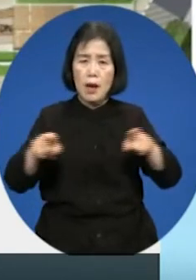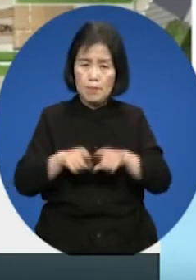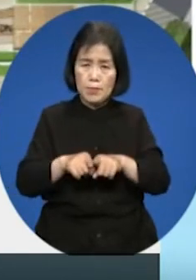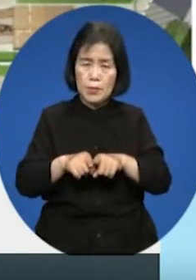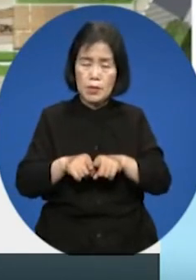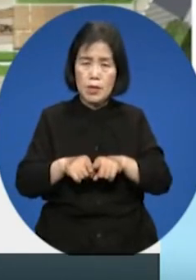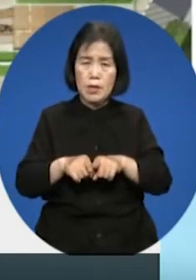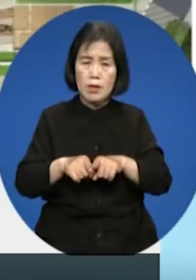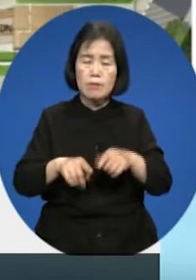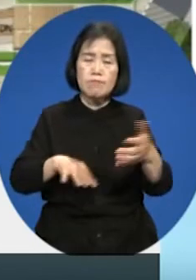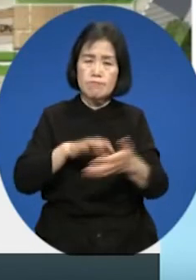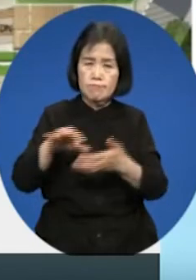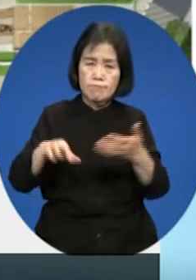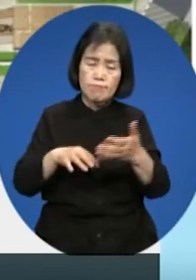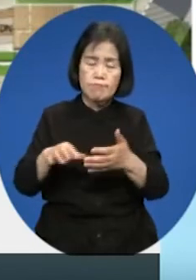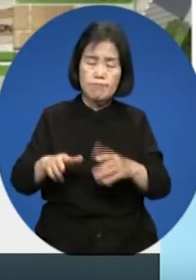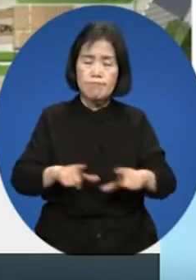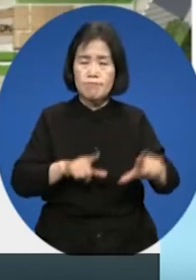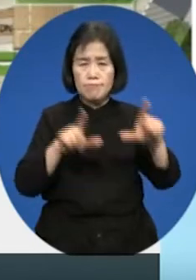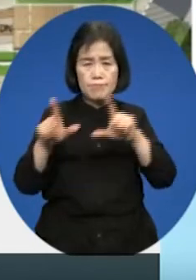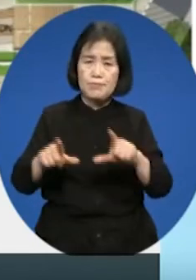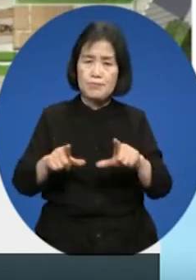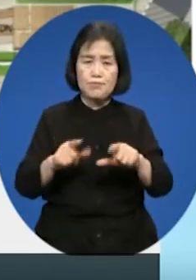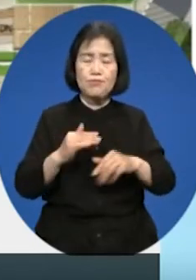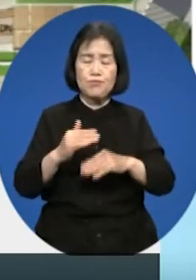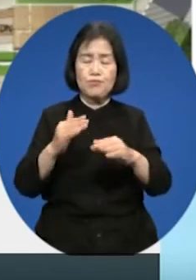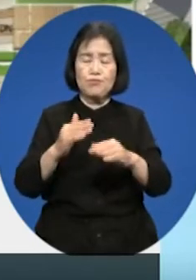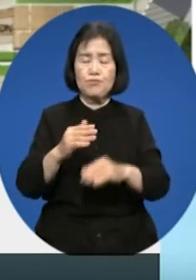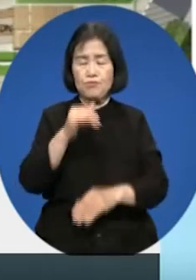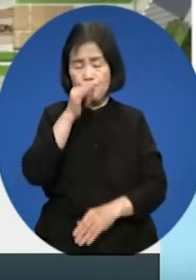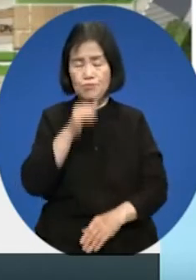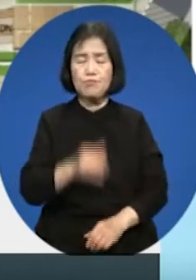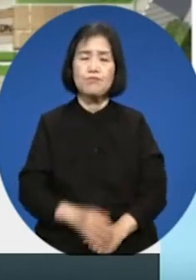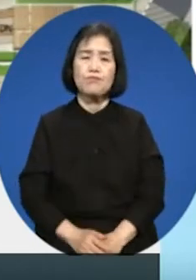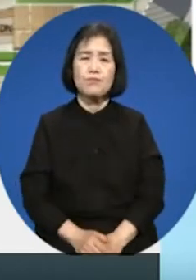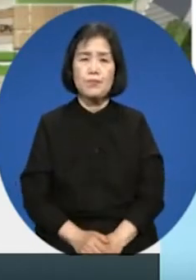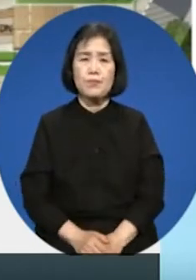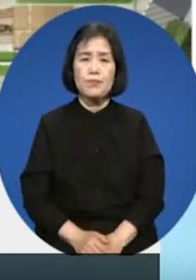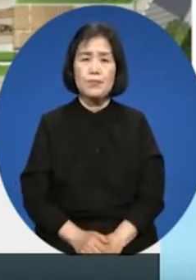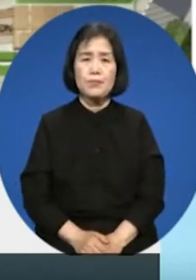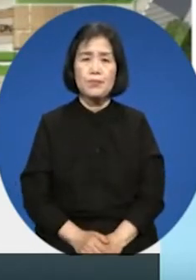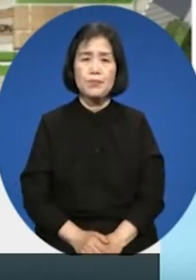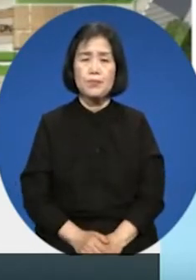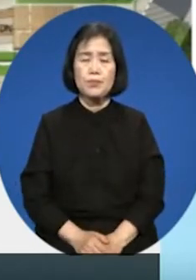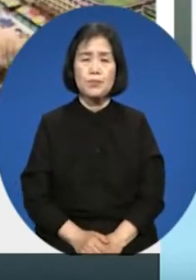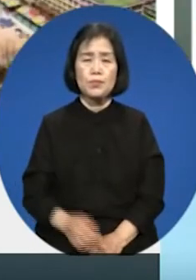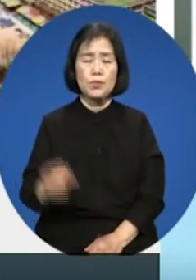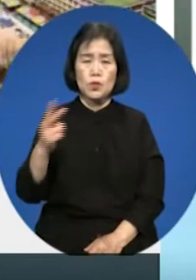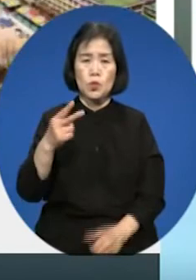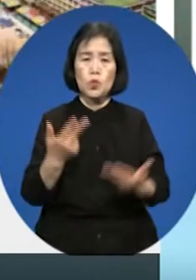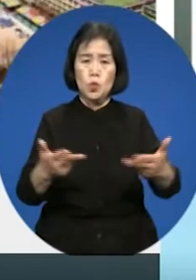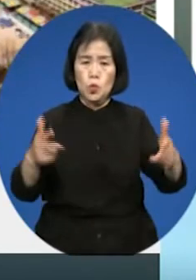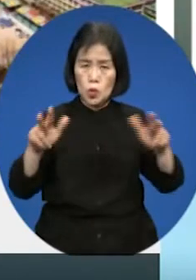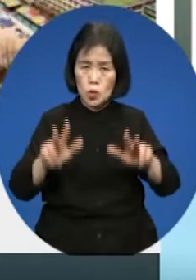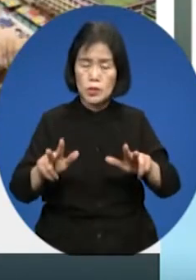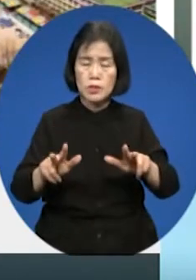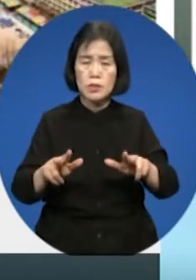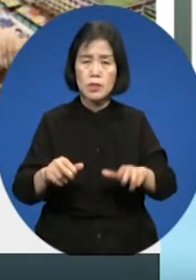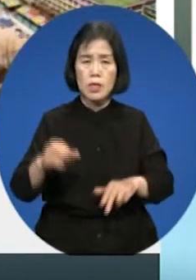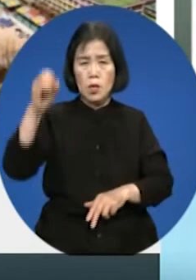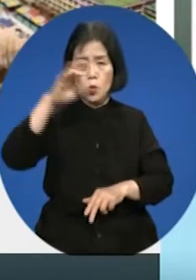SOC 사업들을 좀 진행을 좀 하고 있습니다. 이것뿐만 아니라 공원이나 또 광명